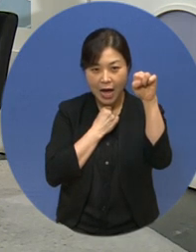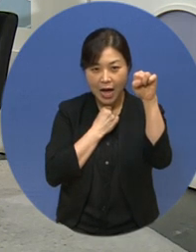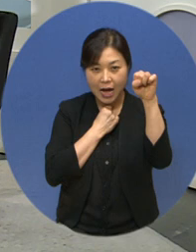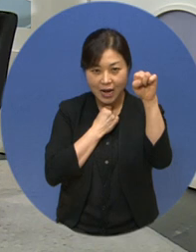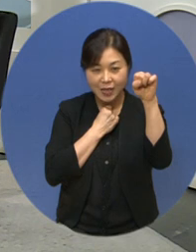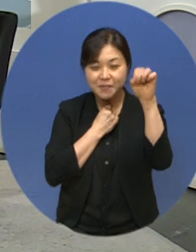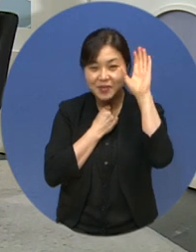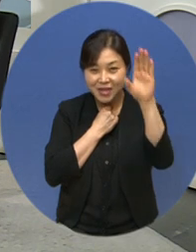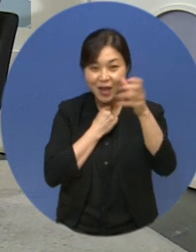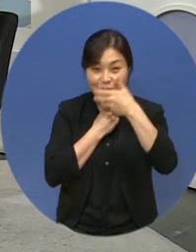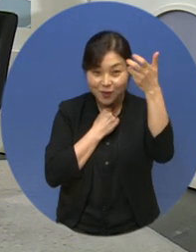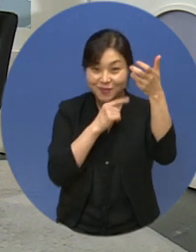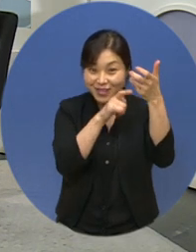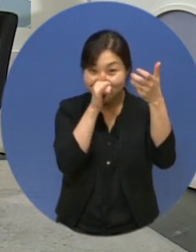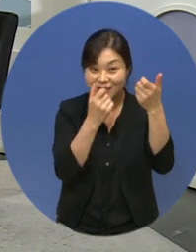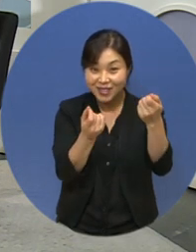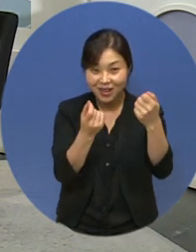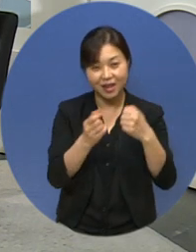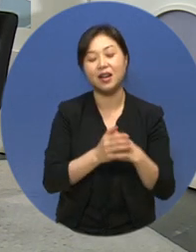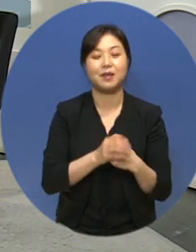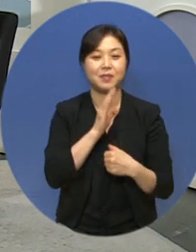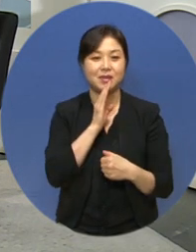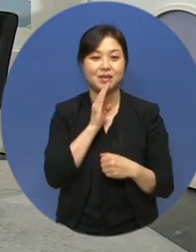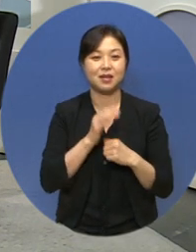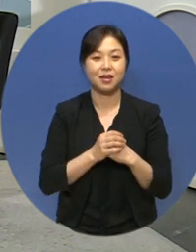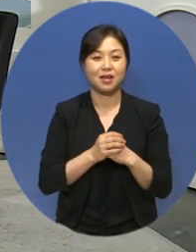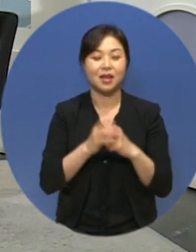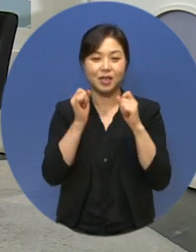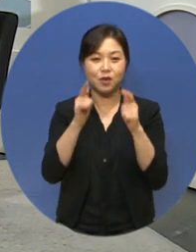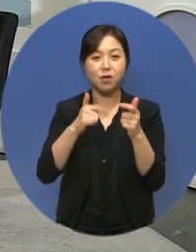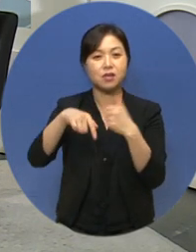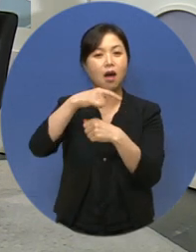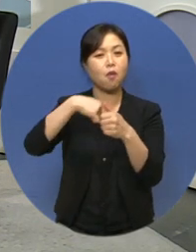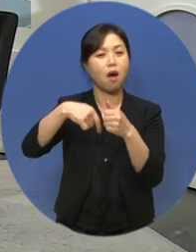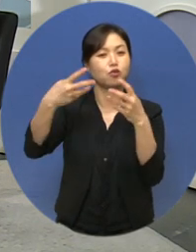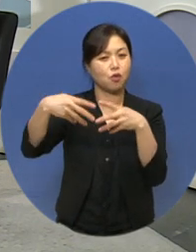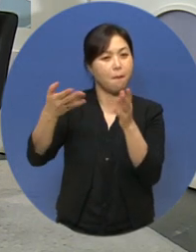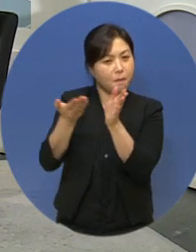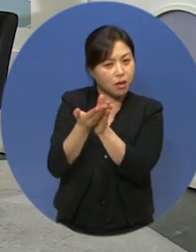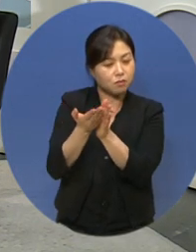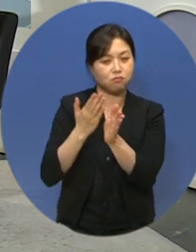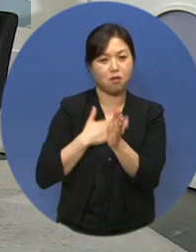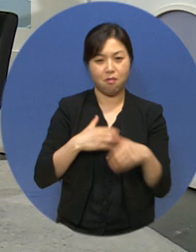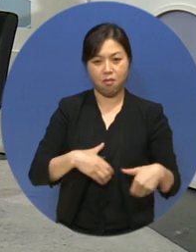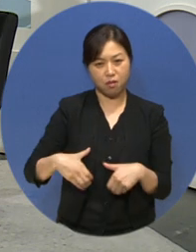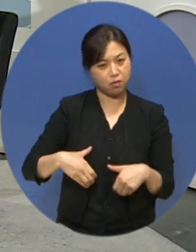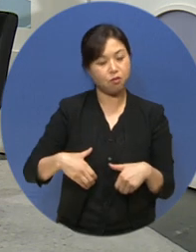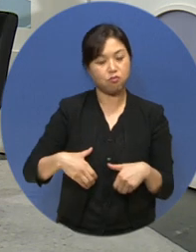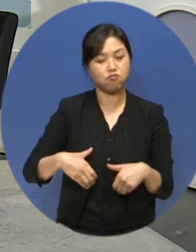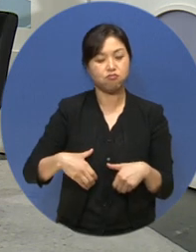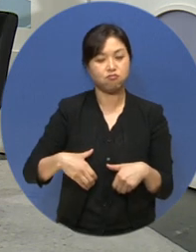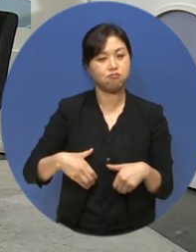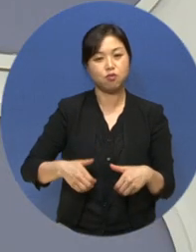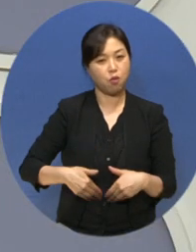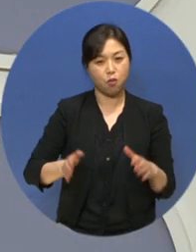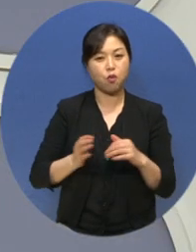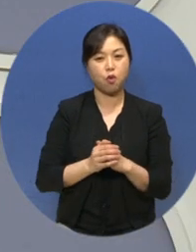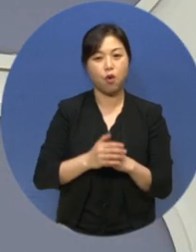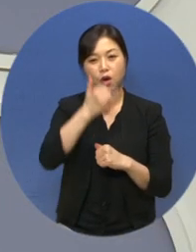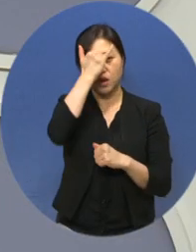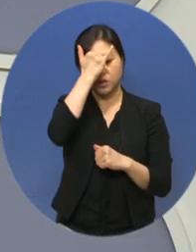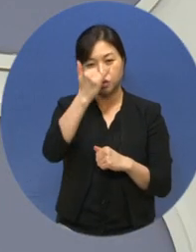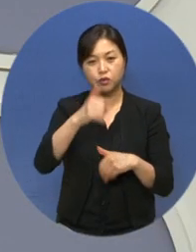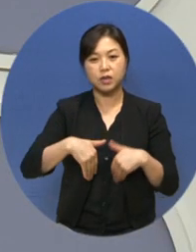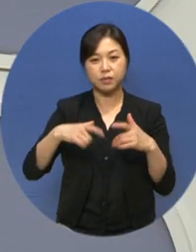노는 에 살아 있는 거죠 예 그렇죠 기회와 여건이 되면 머리가 주저할 이유가 없고 요 예 그건 또 이 충남도